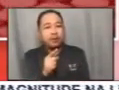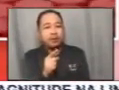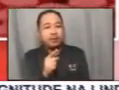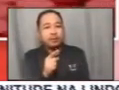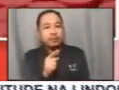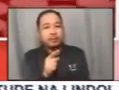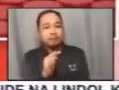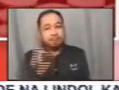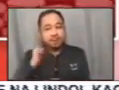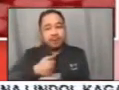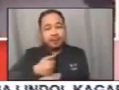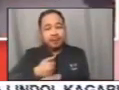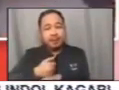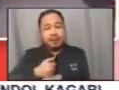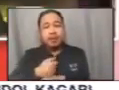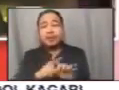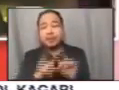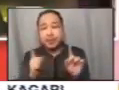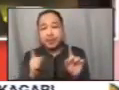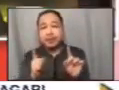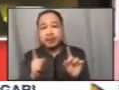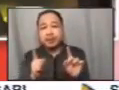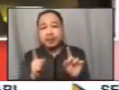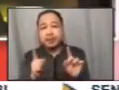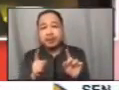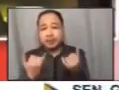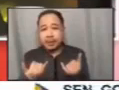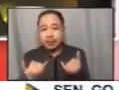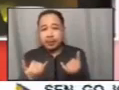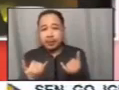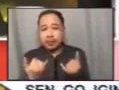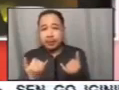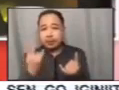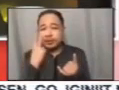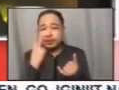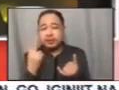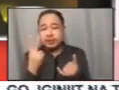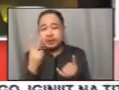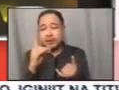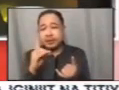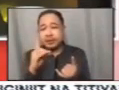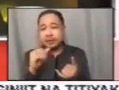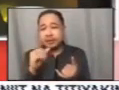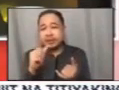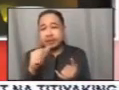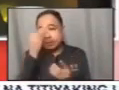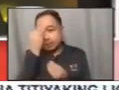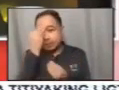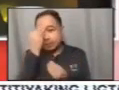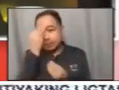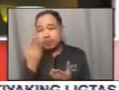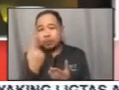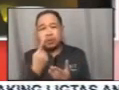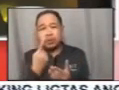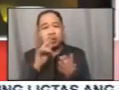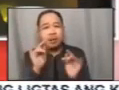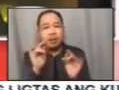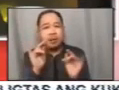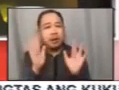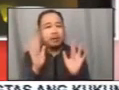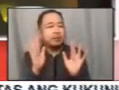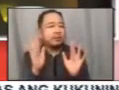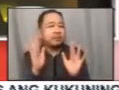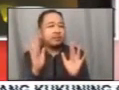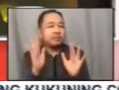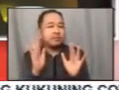Okay. Itong Sinovac, inactive virus ang ipapasok sa katawan ng tao. Tama ho ba, Yusek